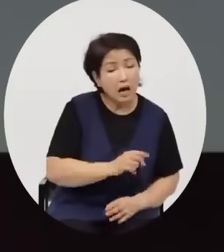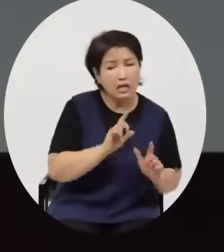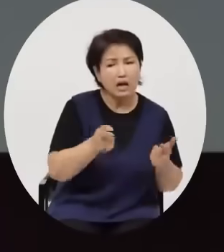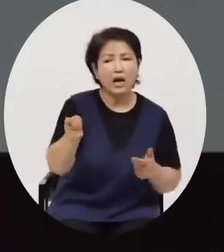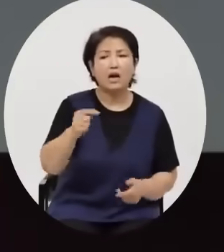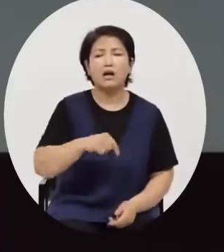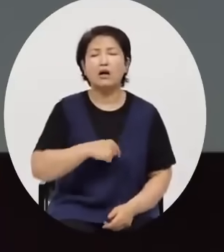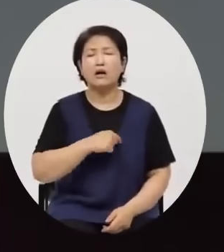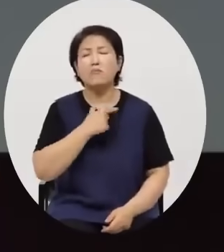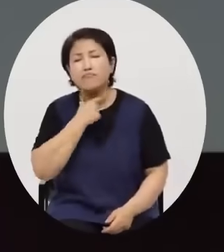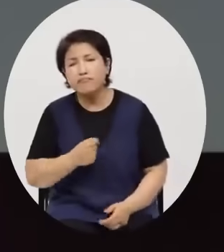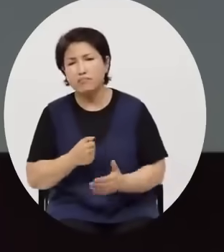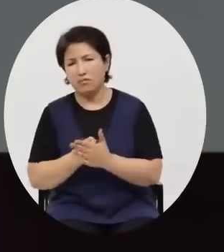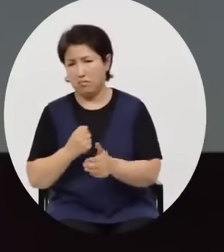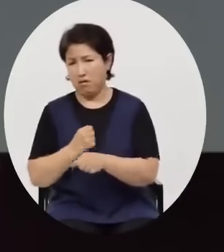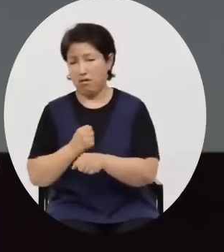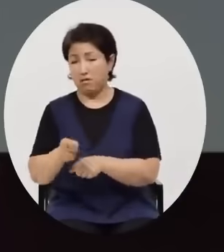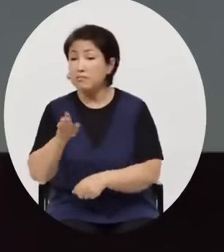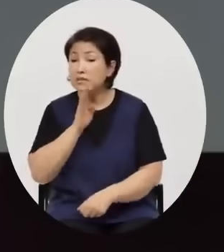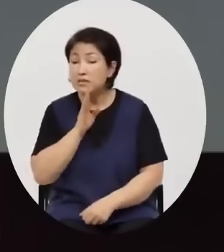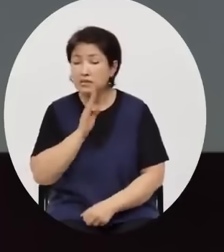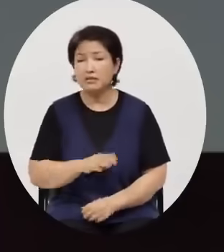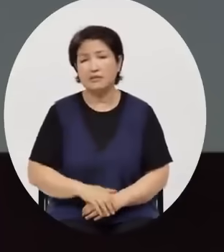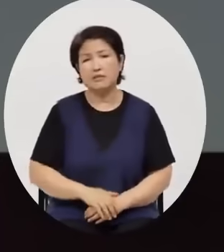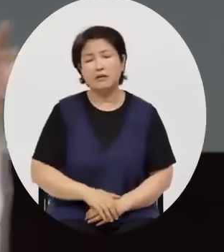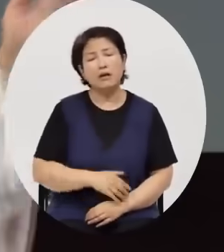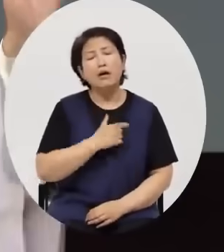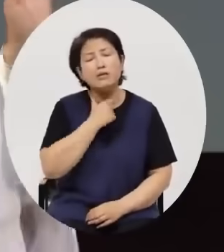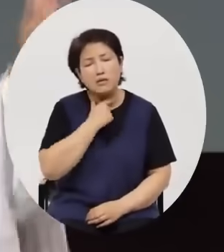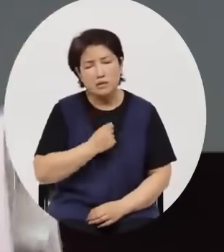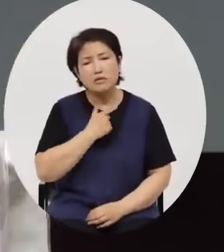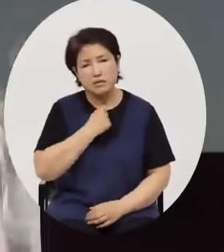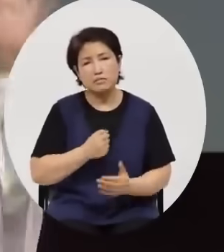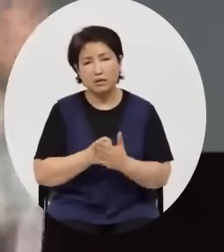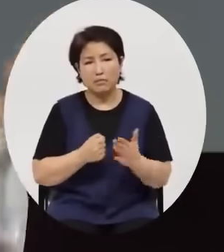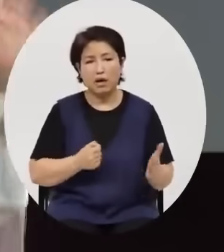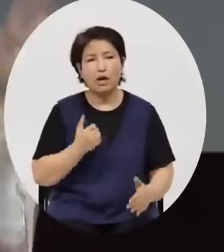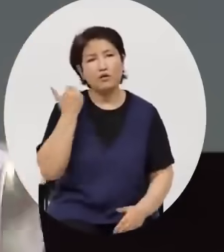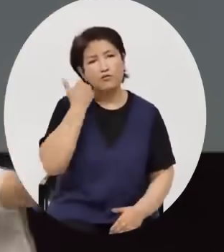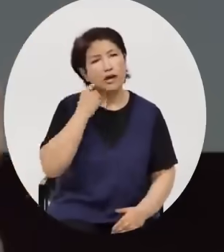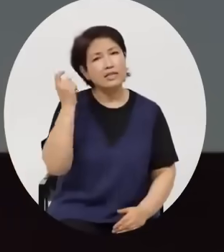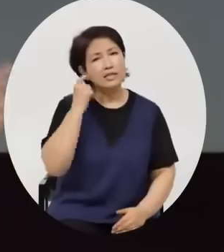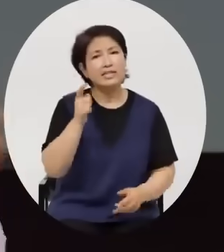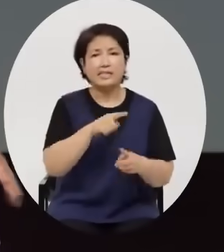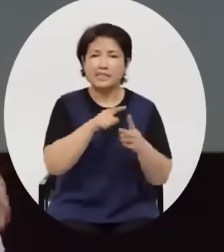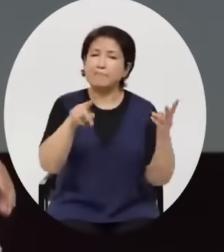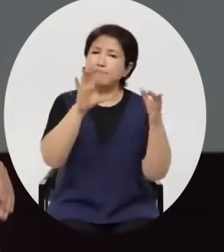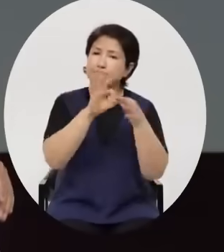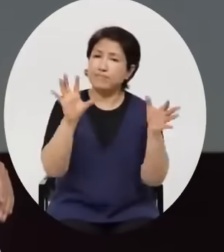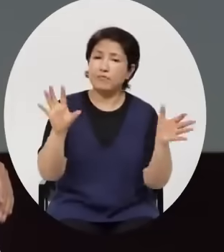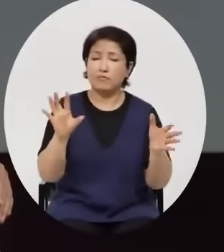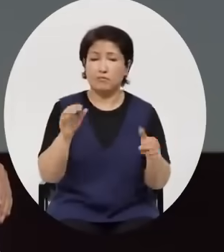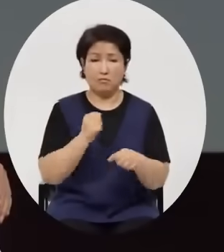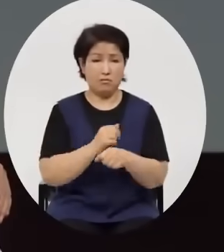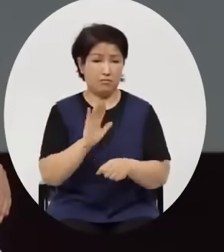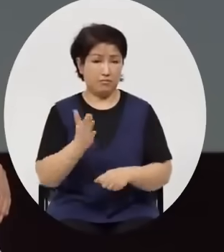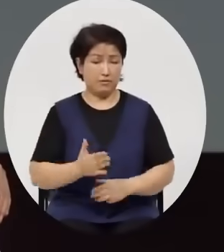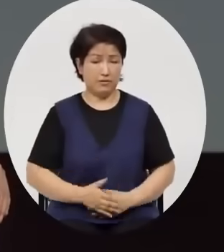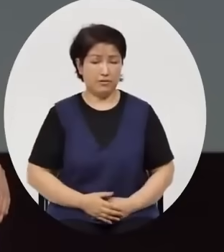하고 싶은 거야. 네, 하고 싶어요. 그래, 하고 싶으니까 들어주는 인간이 있든지 없든지 그 신경 안 써야 된다는